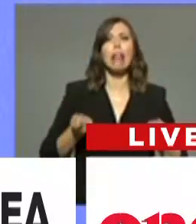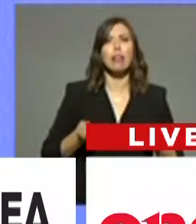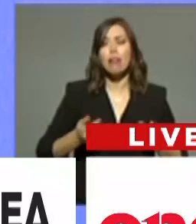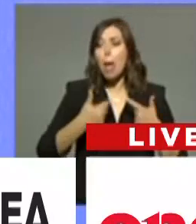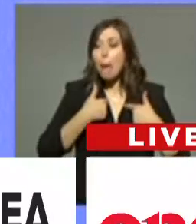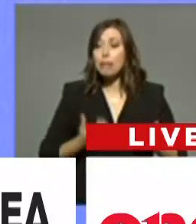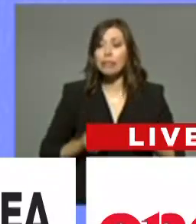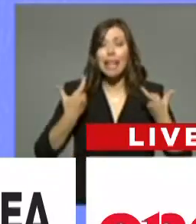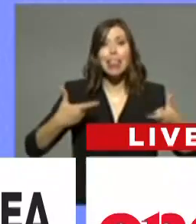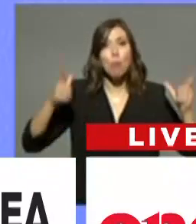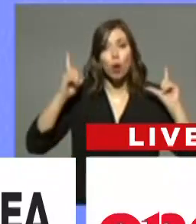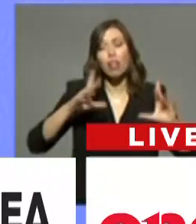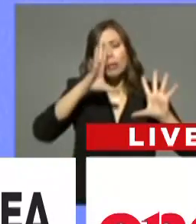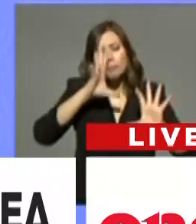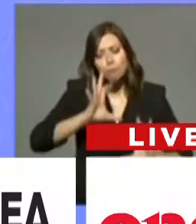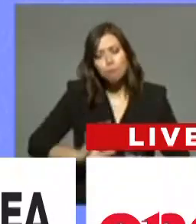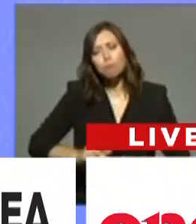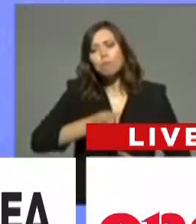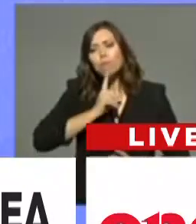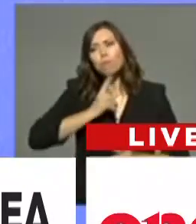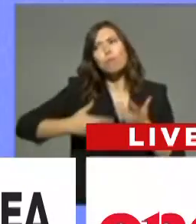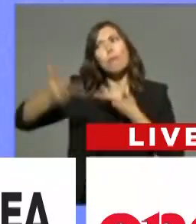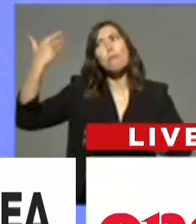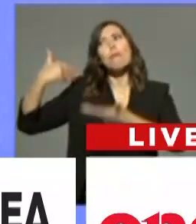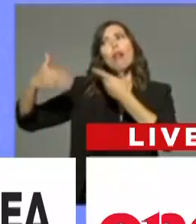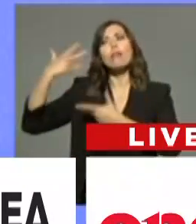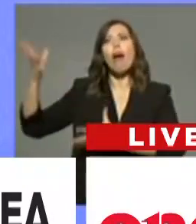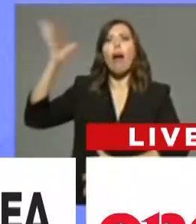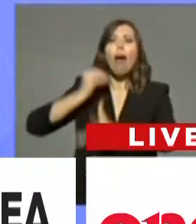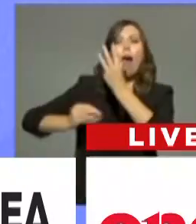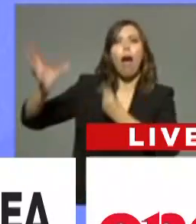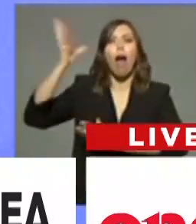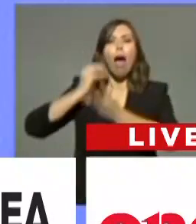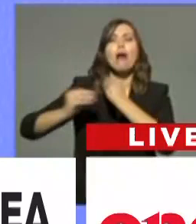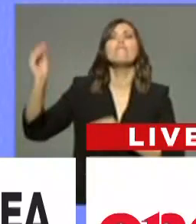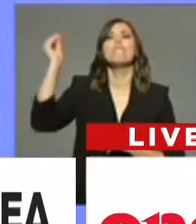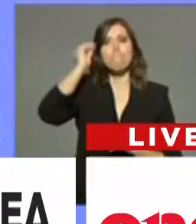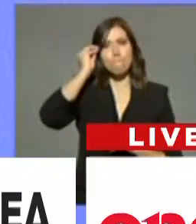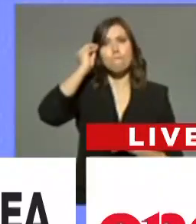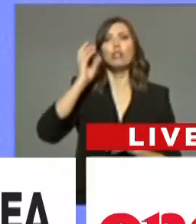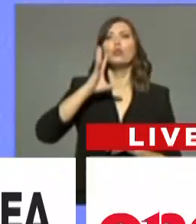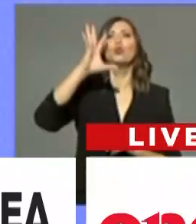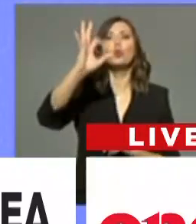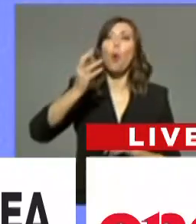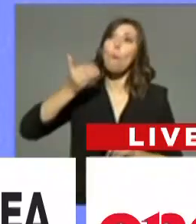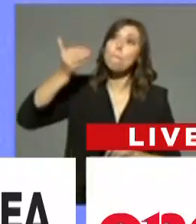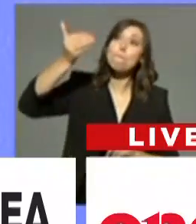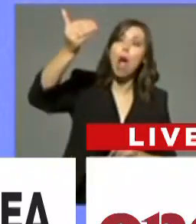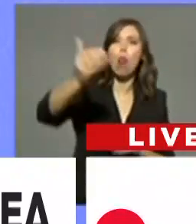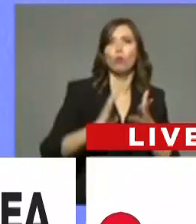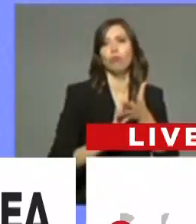σύνεση στο χθες, ώστε να αντλεί χρήσιμα διδάγματα για το αύριο. Και αυτό